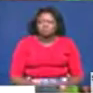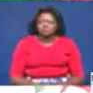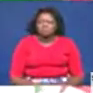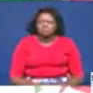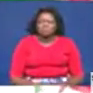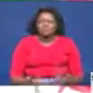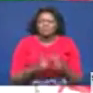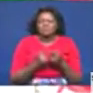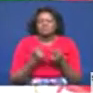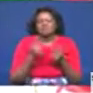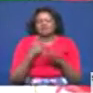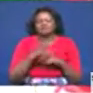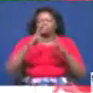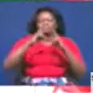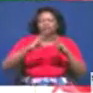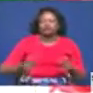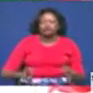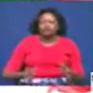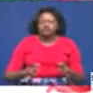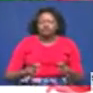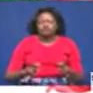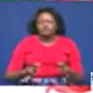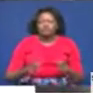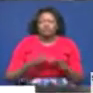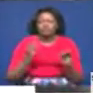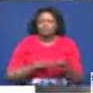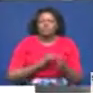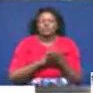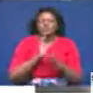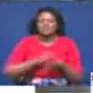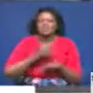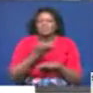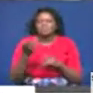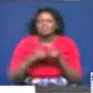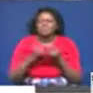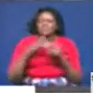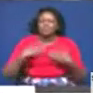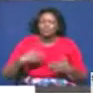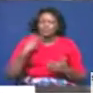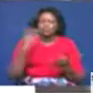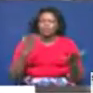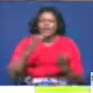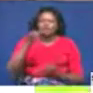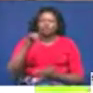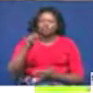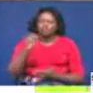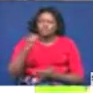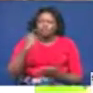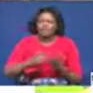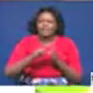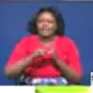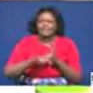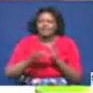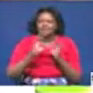Baada ya juhudi za kuwatafuta kugonga mwamba, miili yao ilipatikana karibu na daraja moja huko Joska wiki moja baadaye. Familia